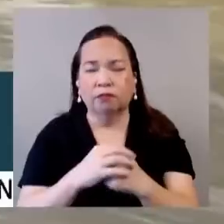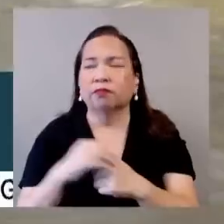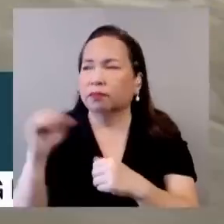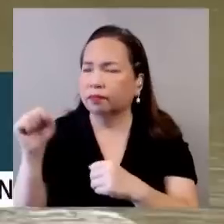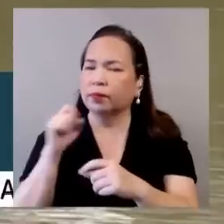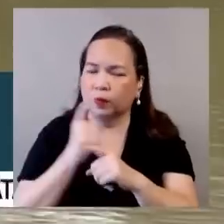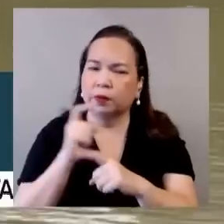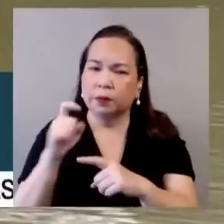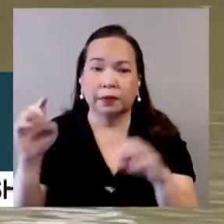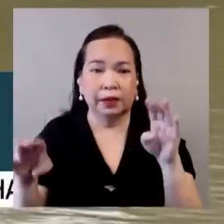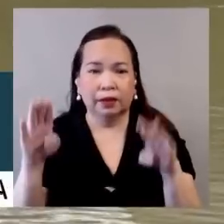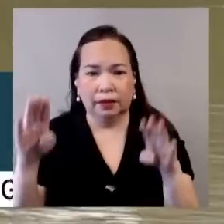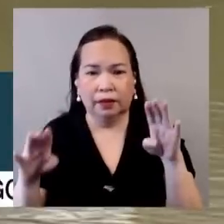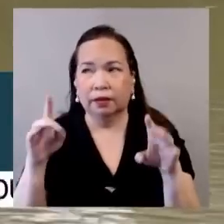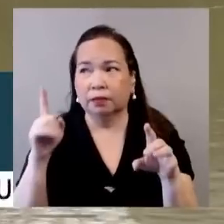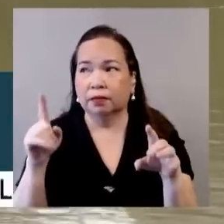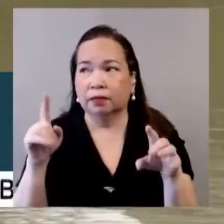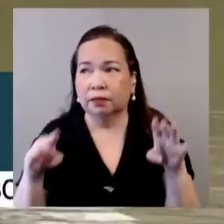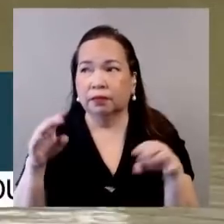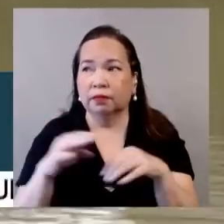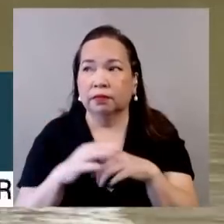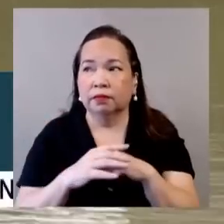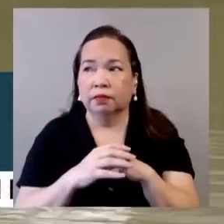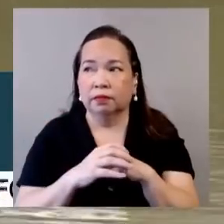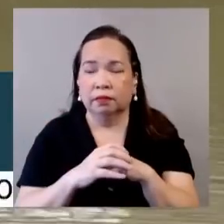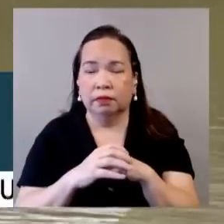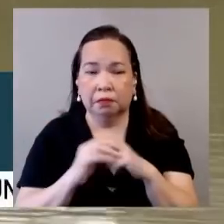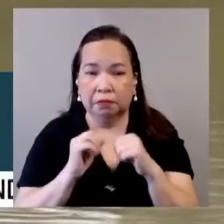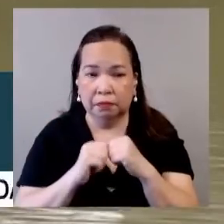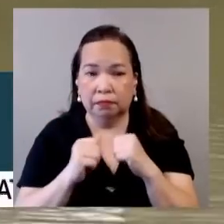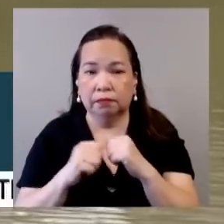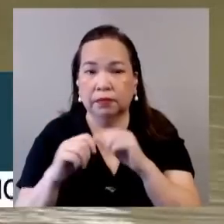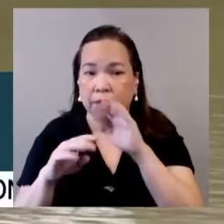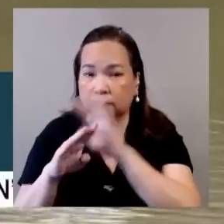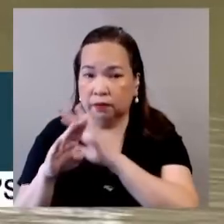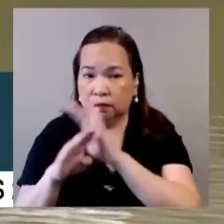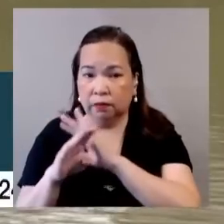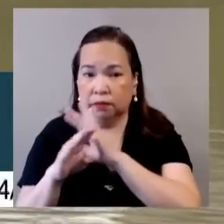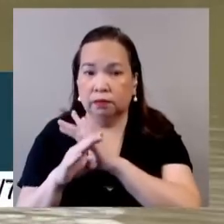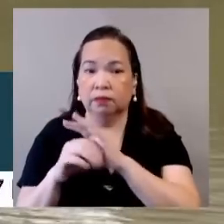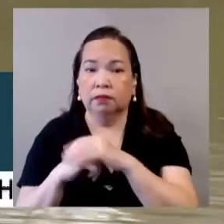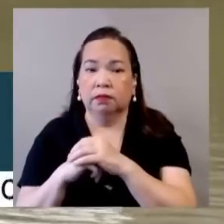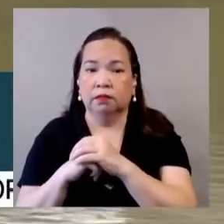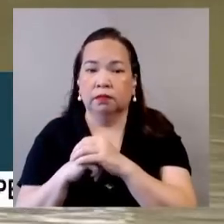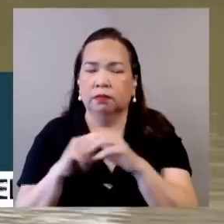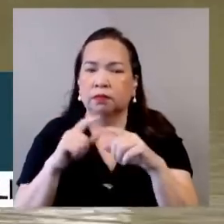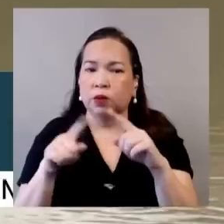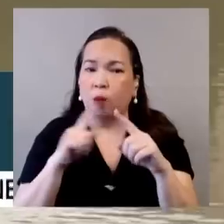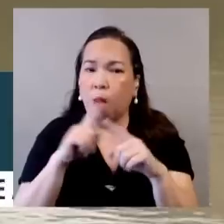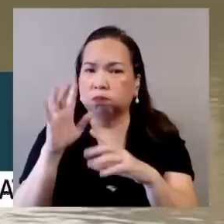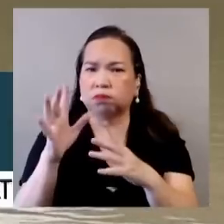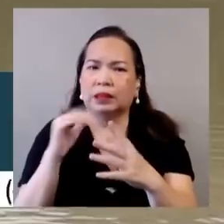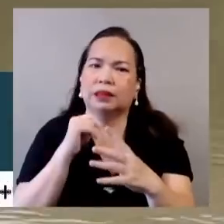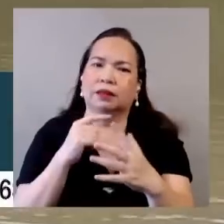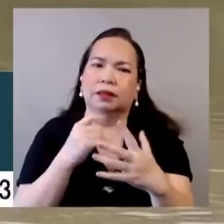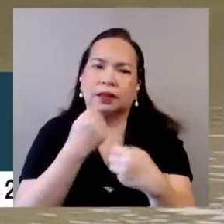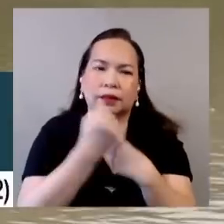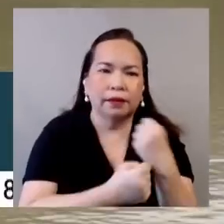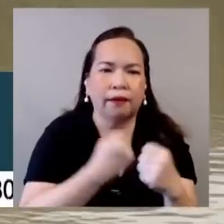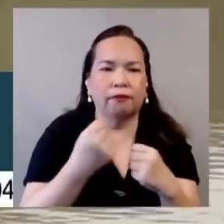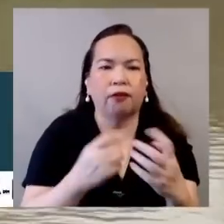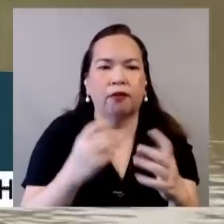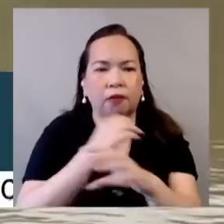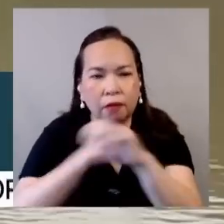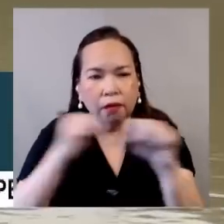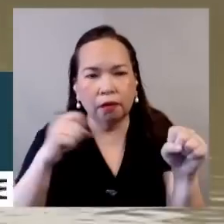lang. Balance po na may development but hindi po nasasacrifice yung environment. And then po magkaroon